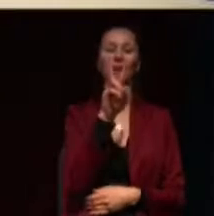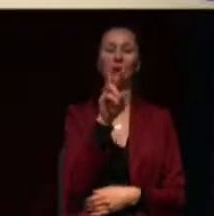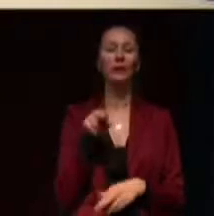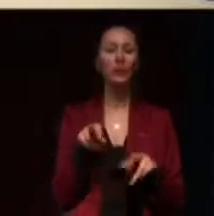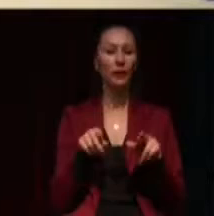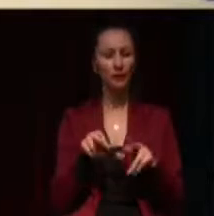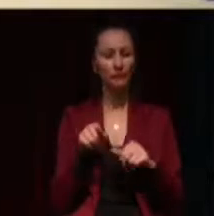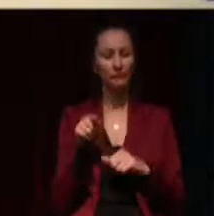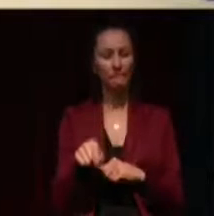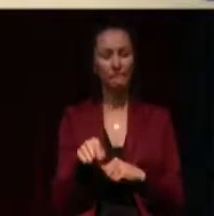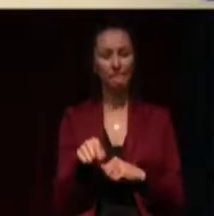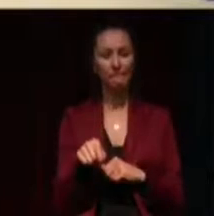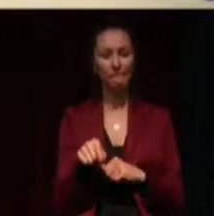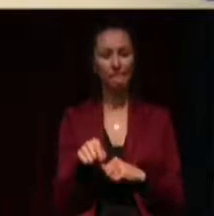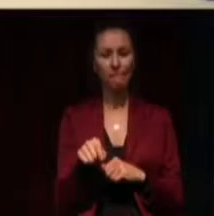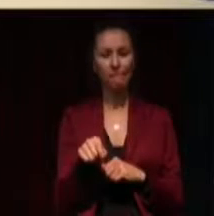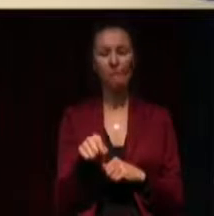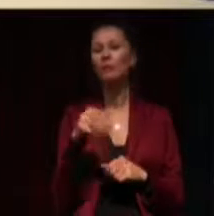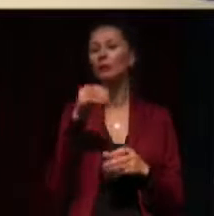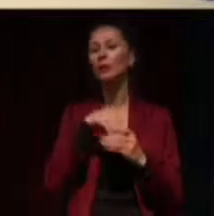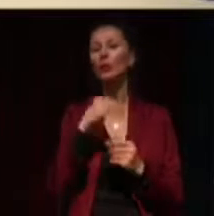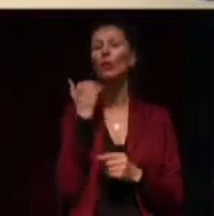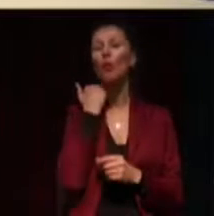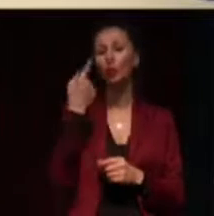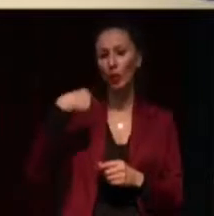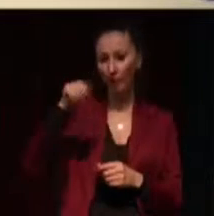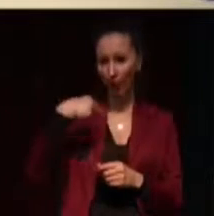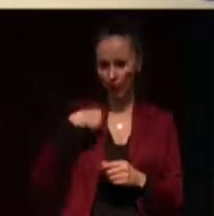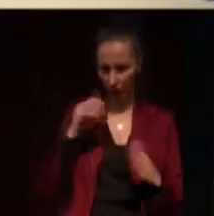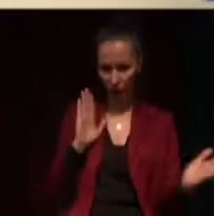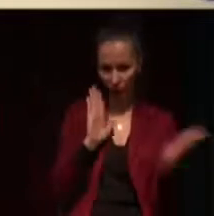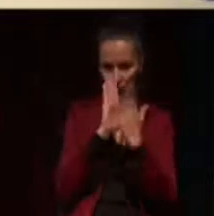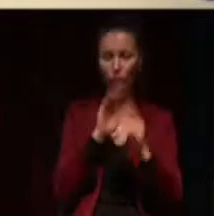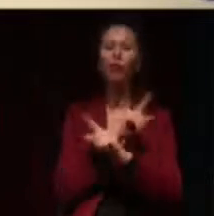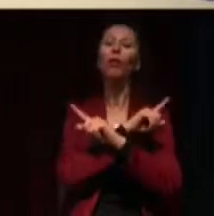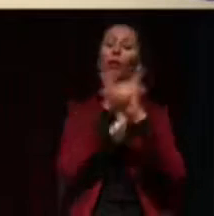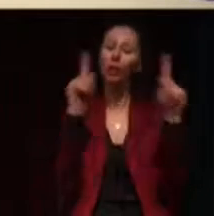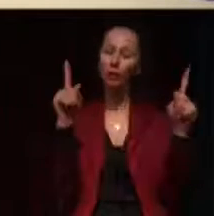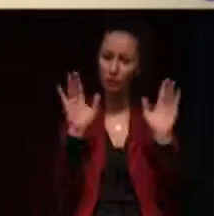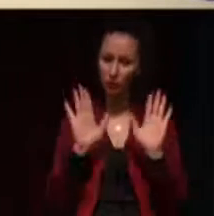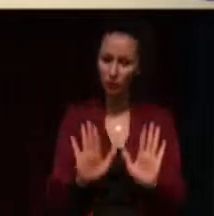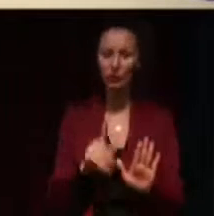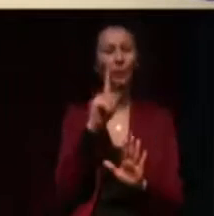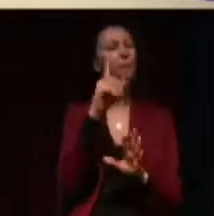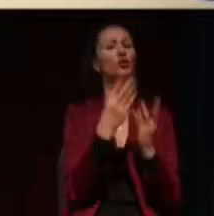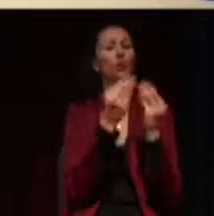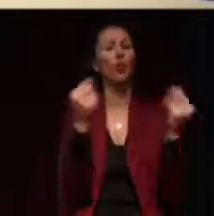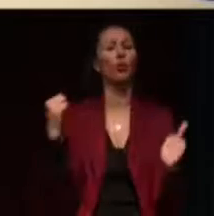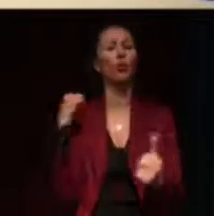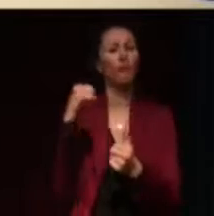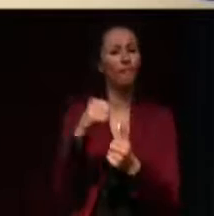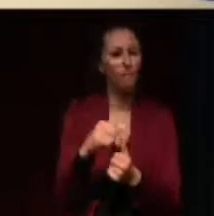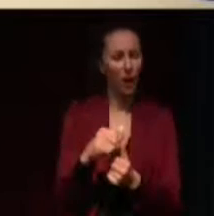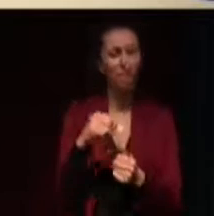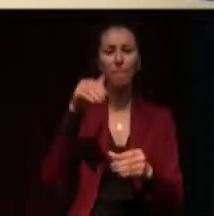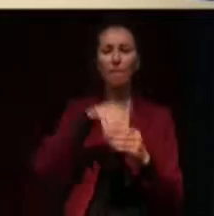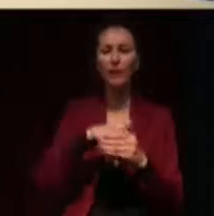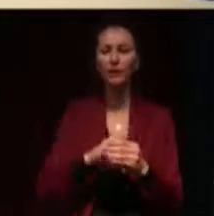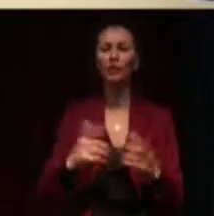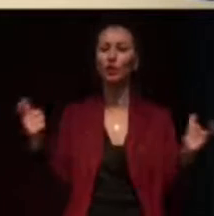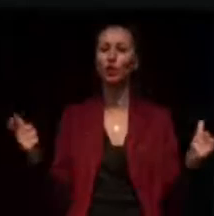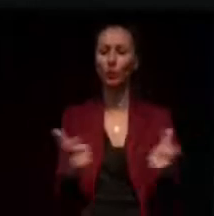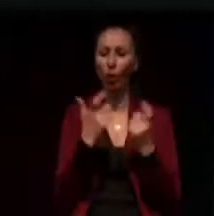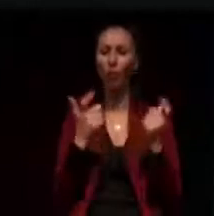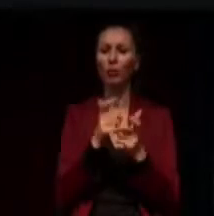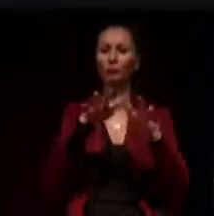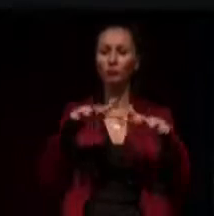geliyor. İlkesel olarak borçlanmaya karşı mıyız? Elbette ki hayır. burada birçok defa meclis